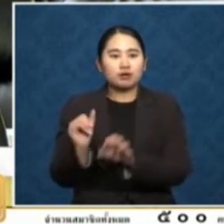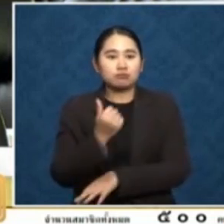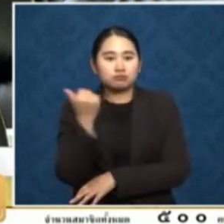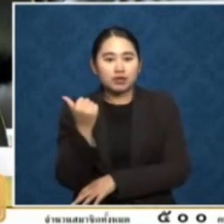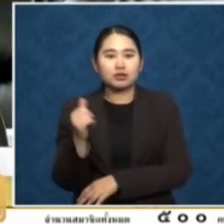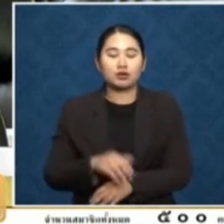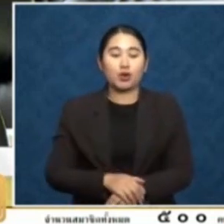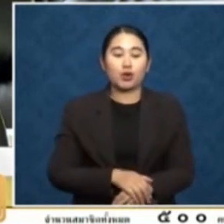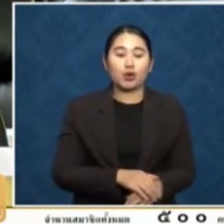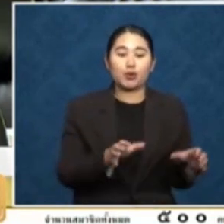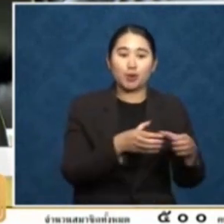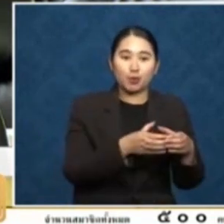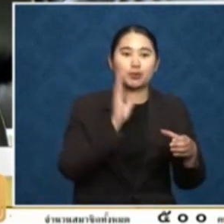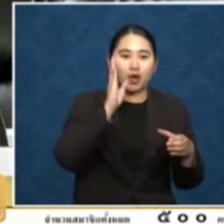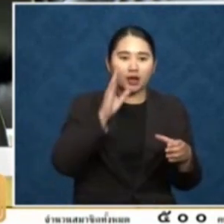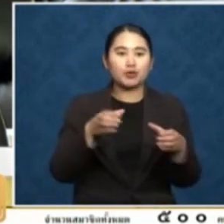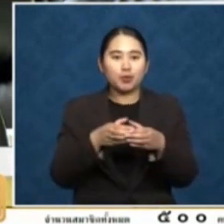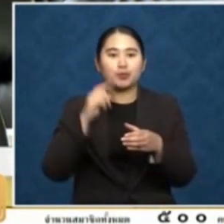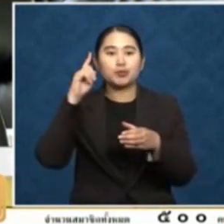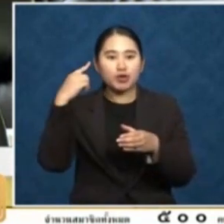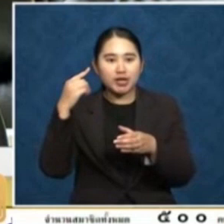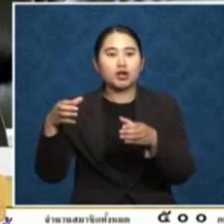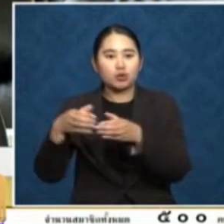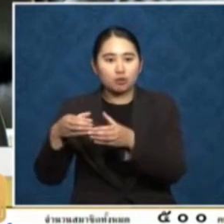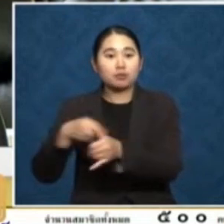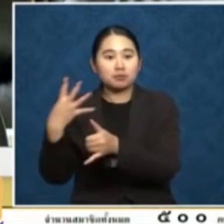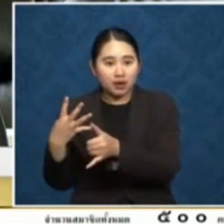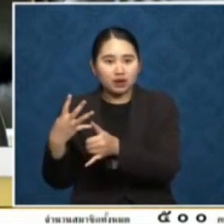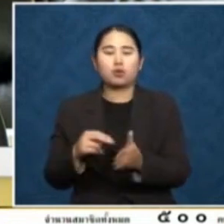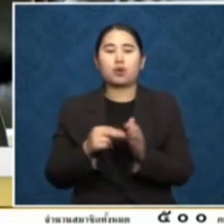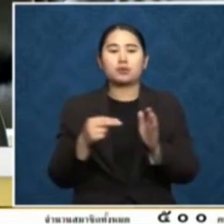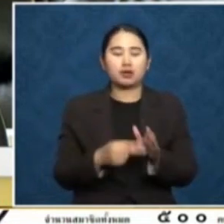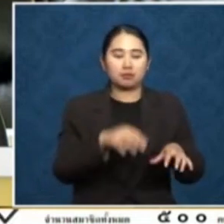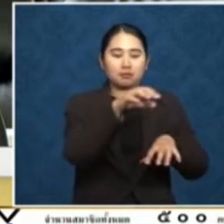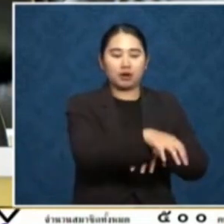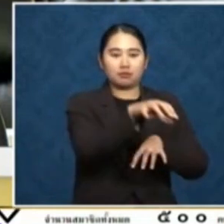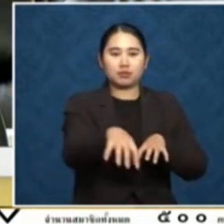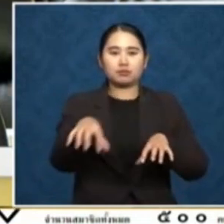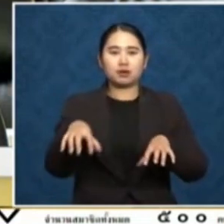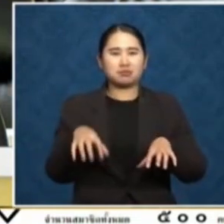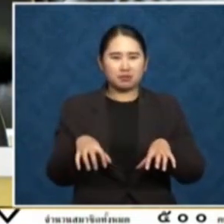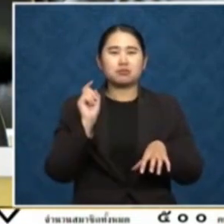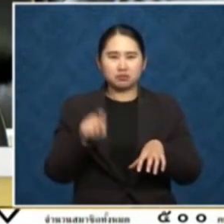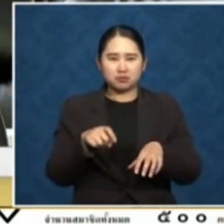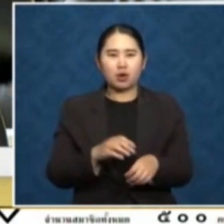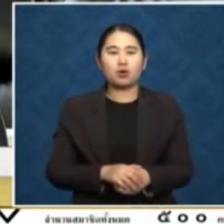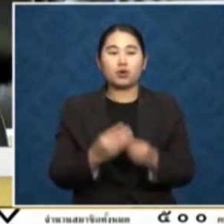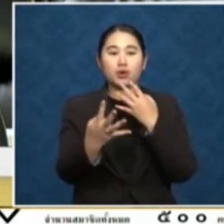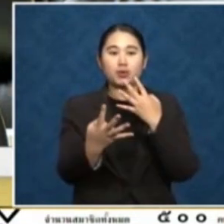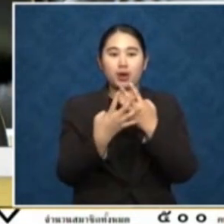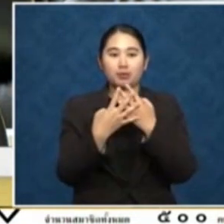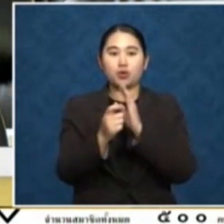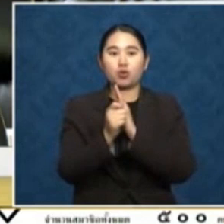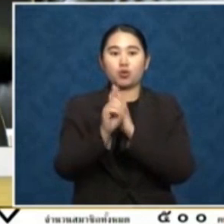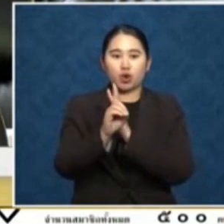สามารถเปิดพื้นที่อีกส่วนหนึ่งไว้ให้เขาหญิงชาย และเพศมันจะต้